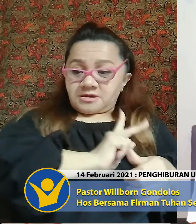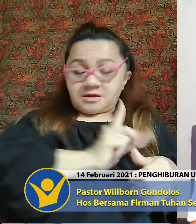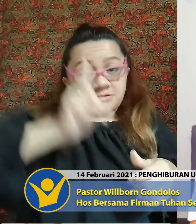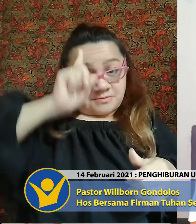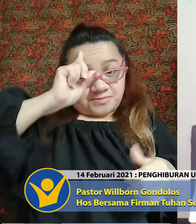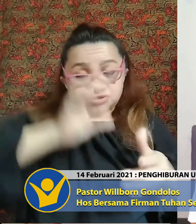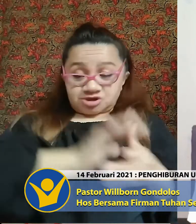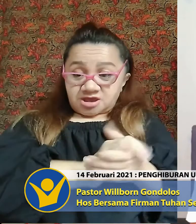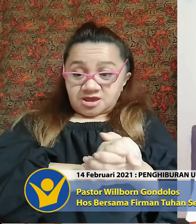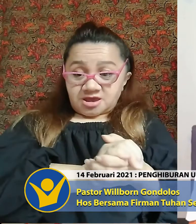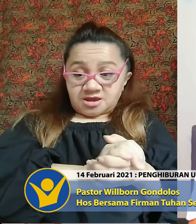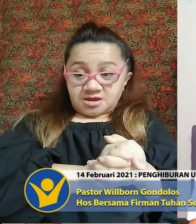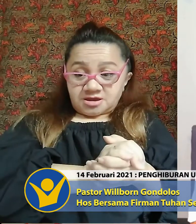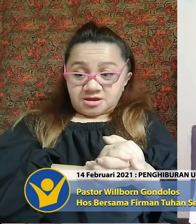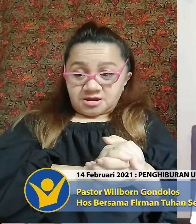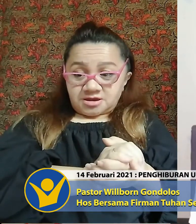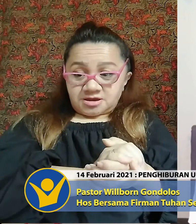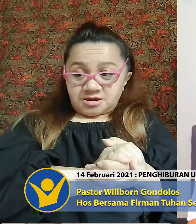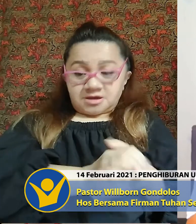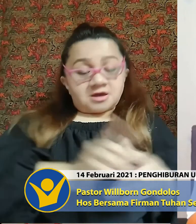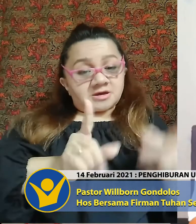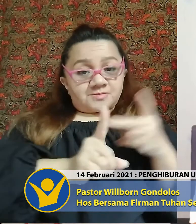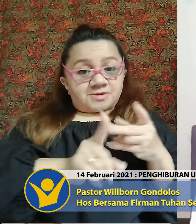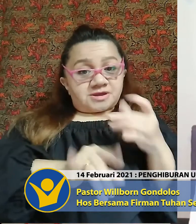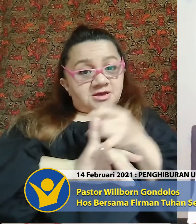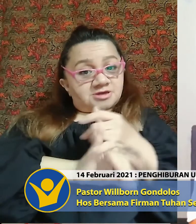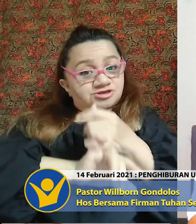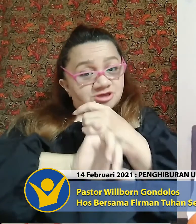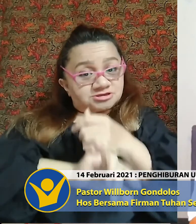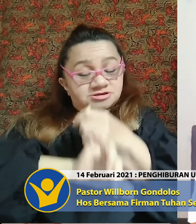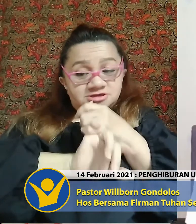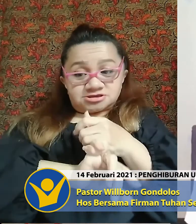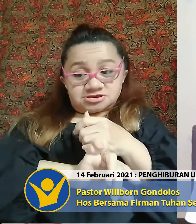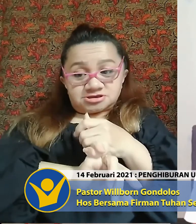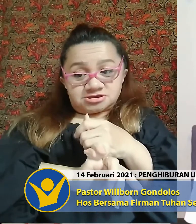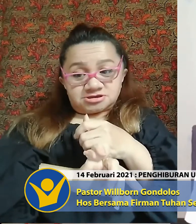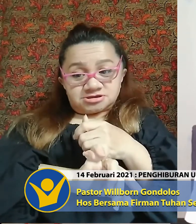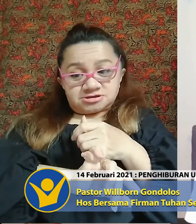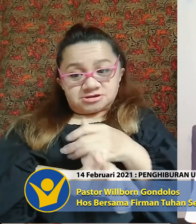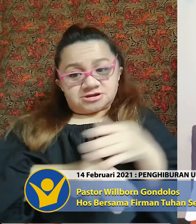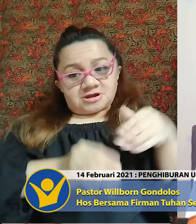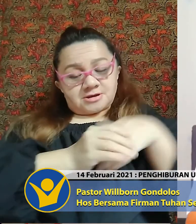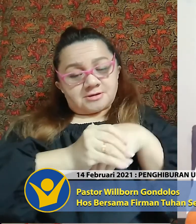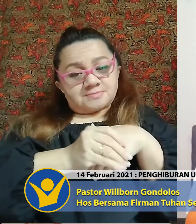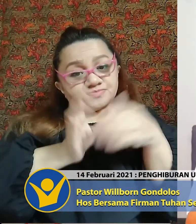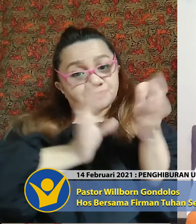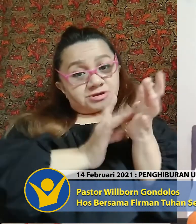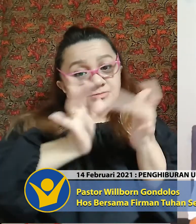Alkitab menjanjikan pengakhiran penderitaan kepada bangsa manusia.